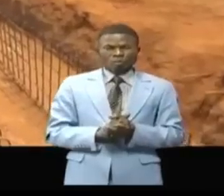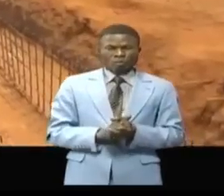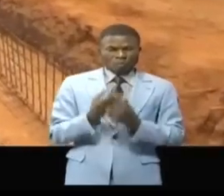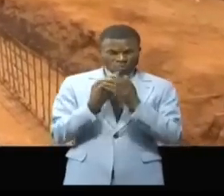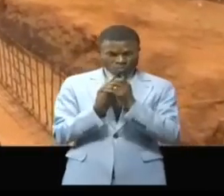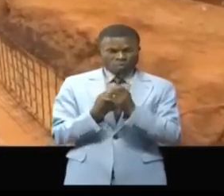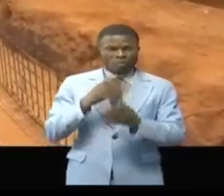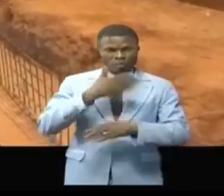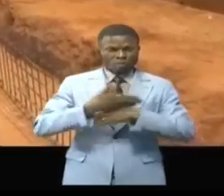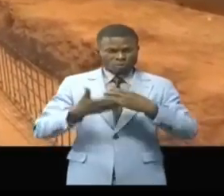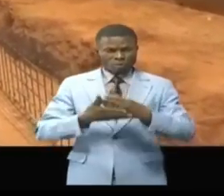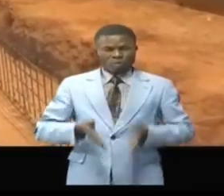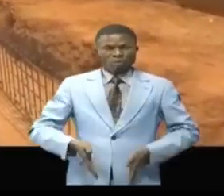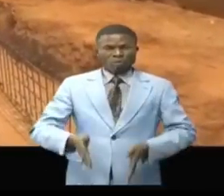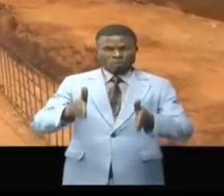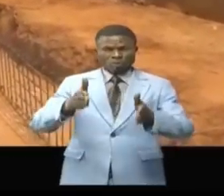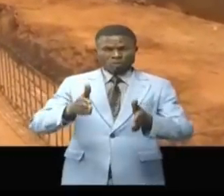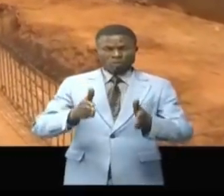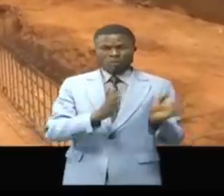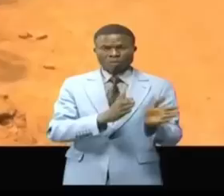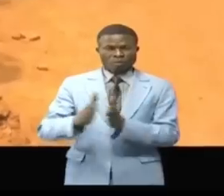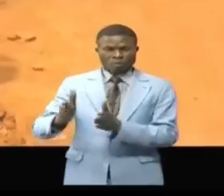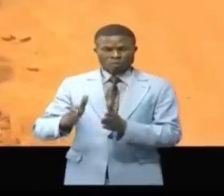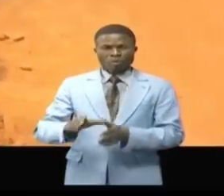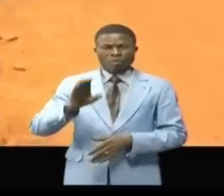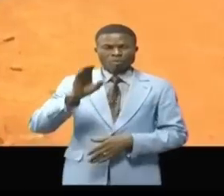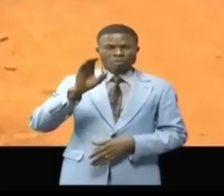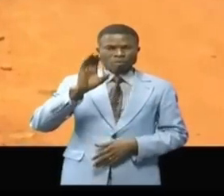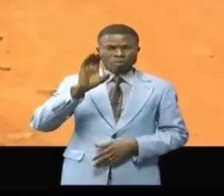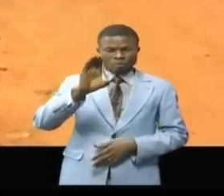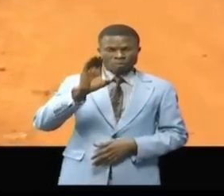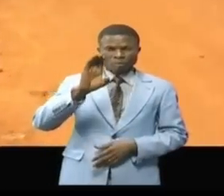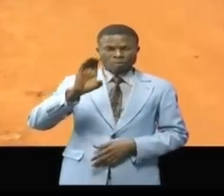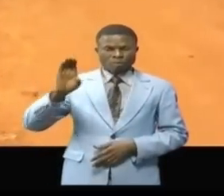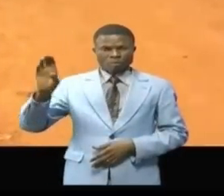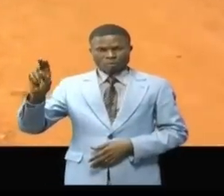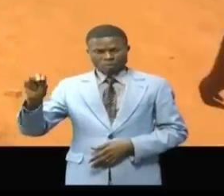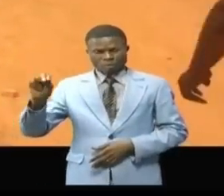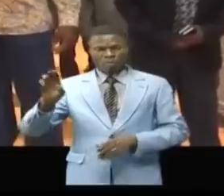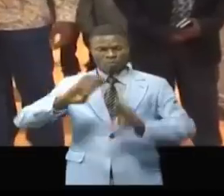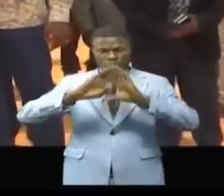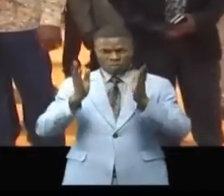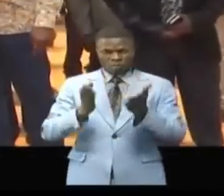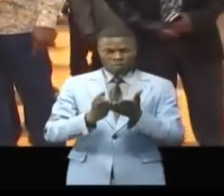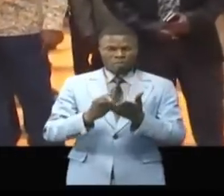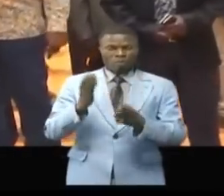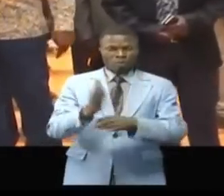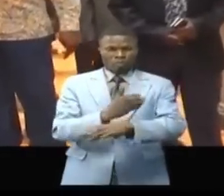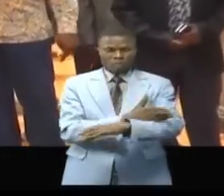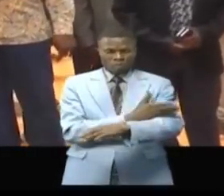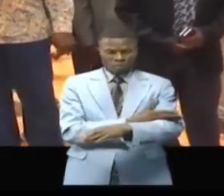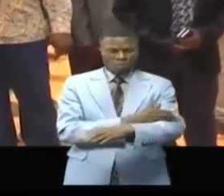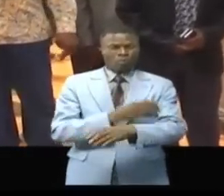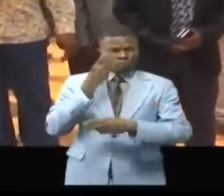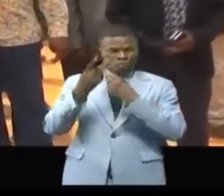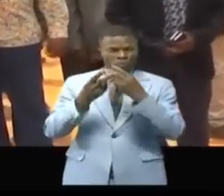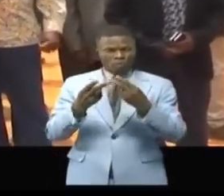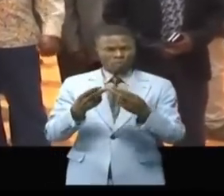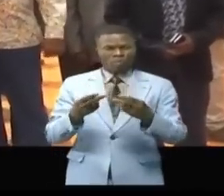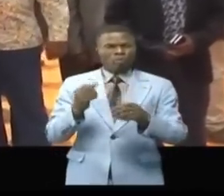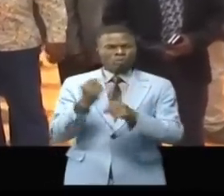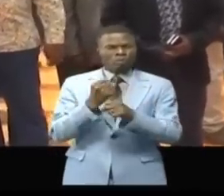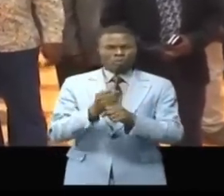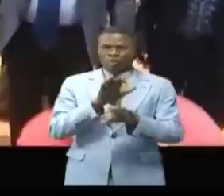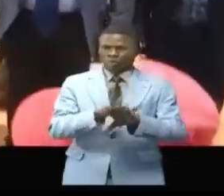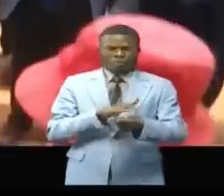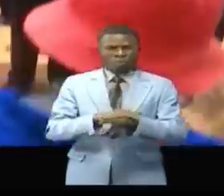asphaltées. Cette boucle relie la SNCC à l'UCS. Tous actifs sur le terrain pour faire avancer les travaux, concentrés pour